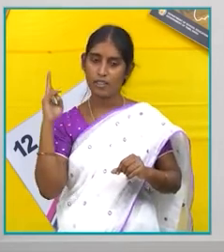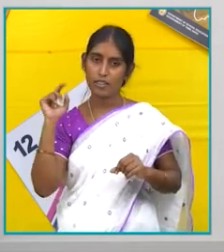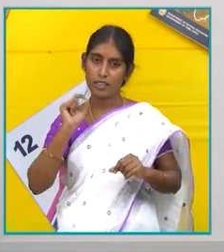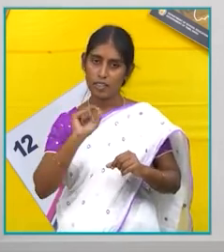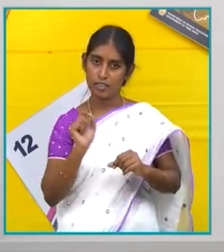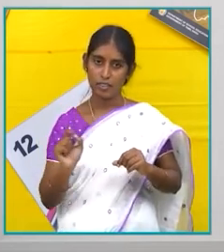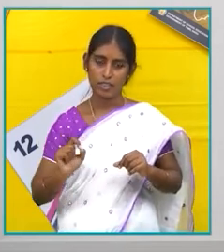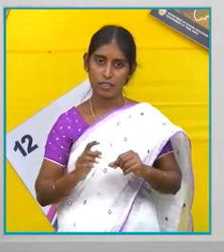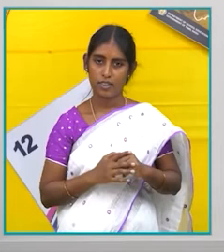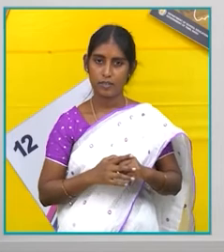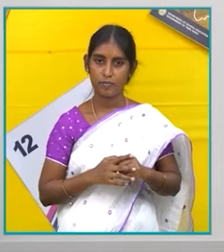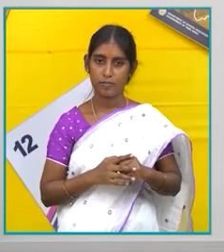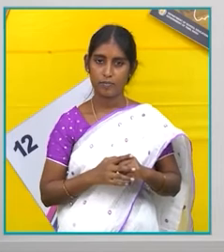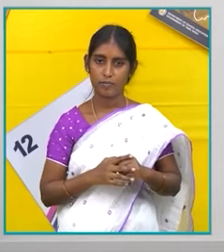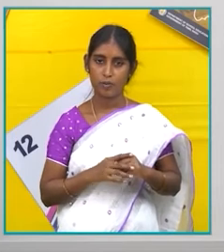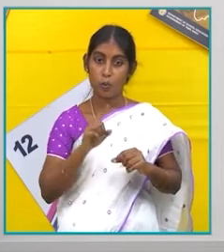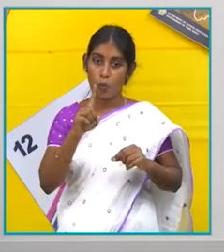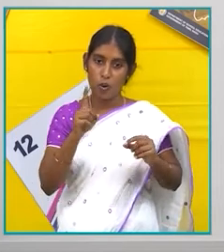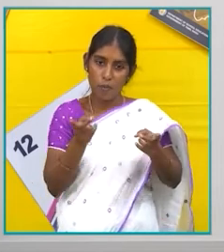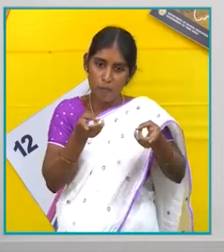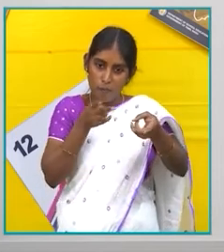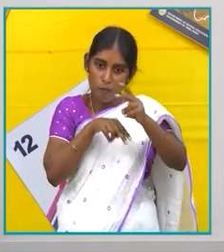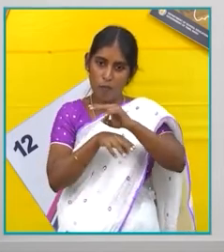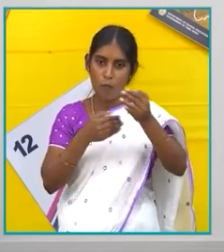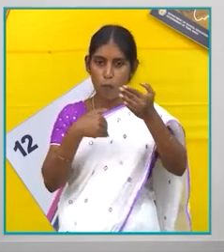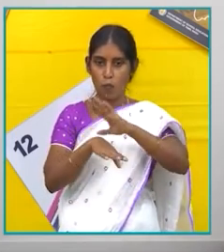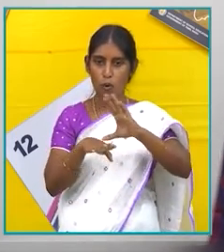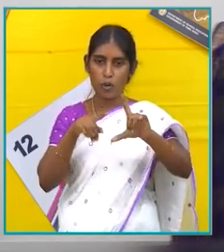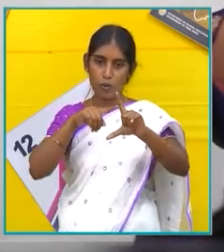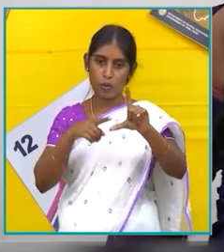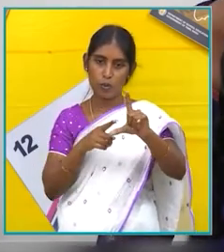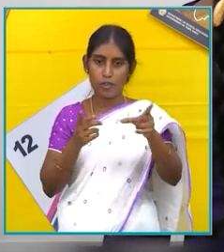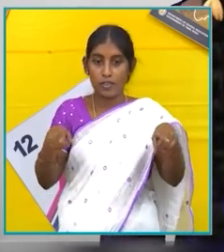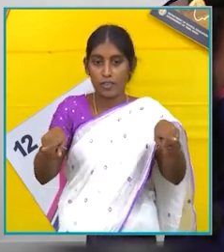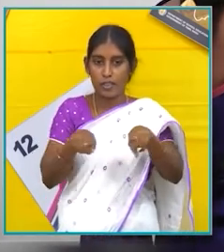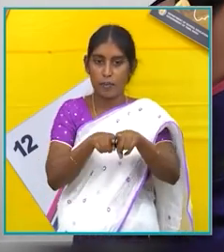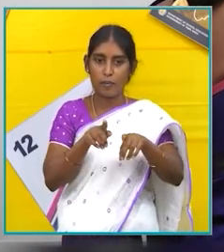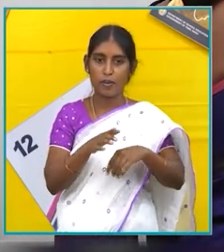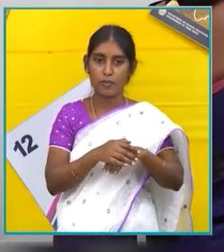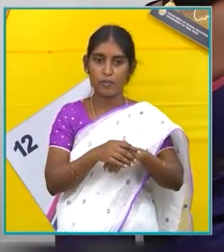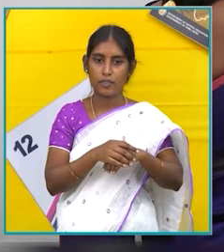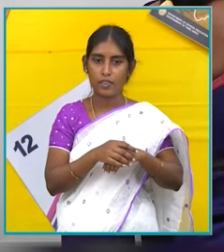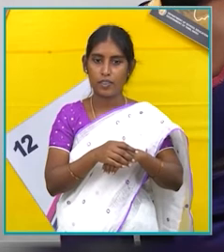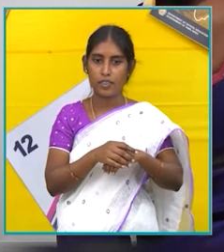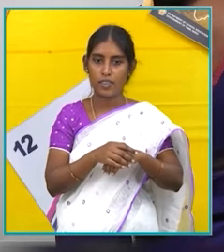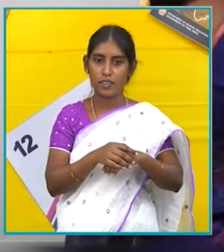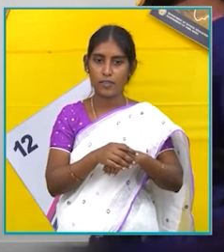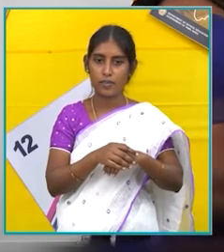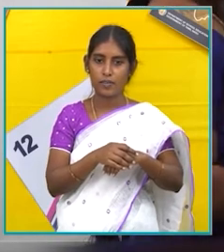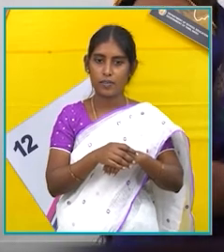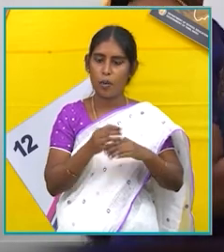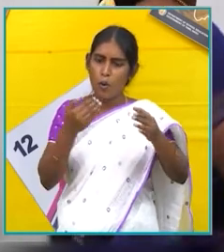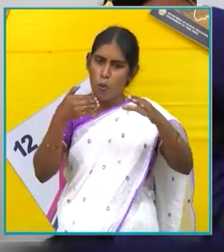1 விட்ட உள்கோணங்கள் சமமாக இருக்கும். ஸோ அது எது அப்படின்னு பார்த்தீங்கன்னா, இப்போ இதில் இந்த